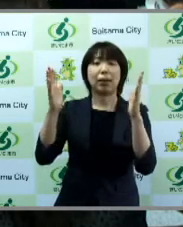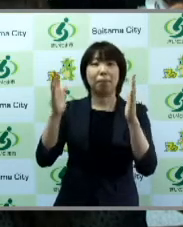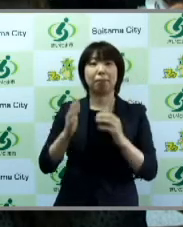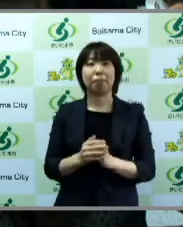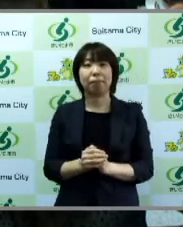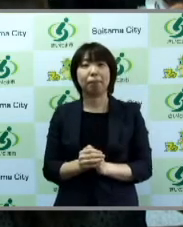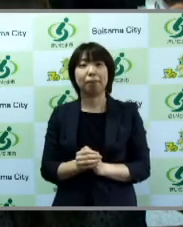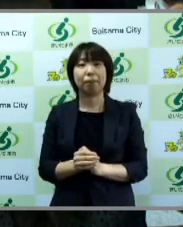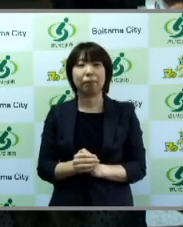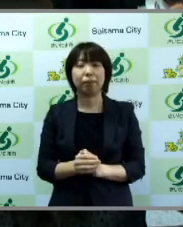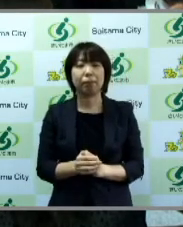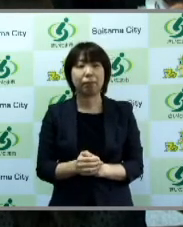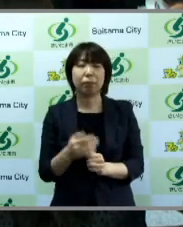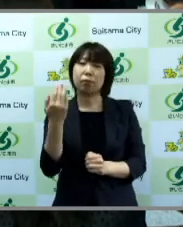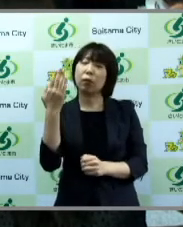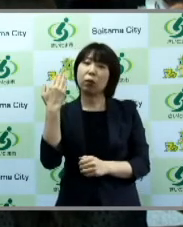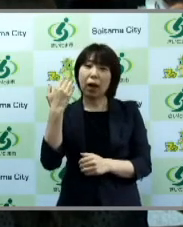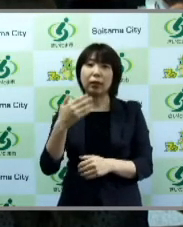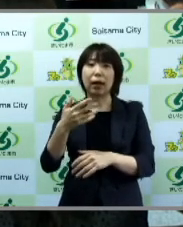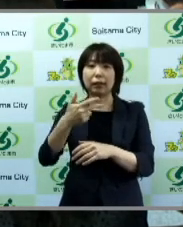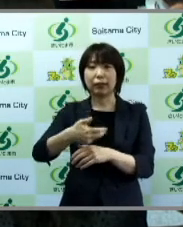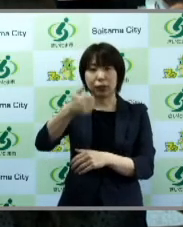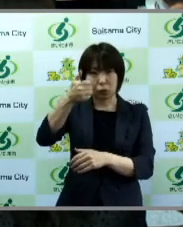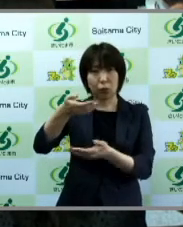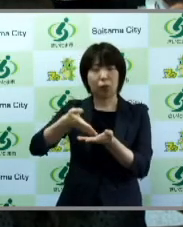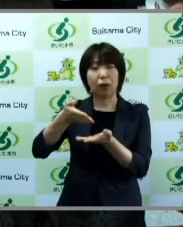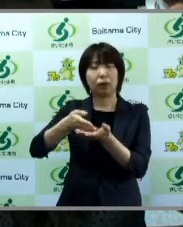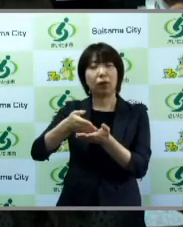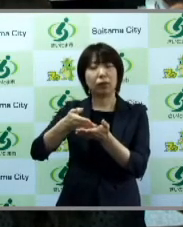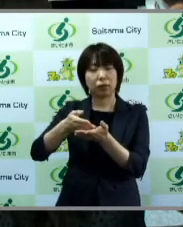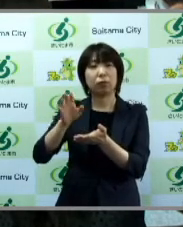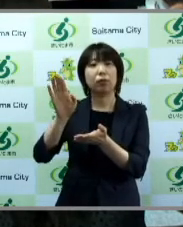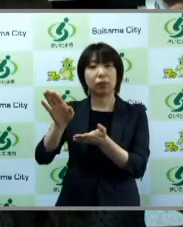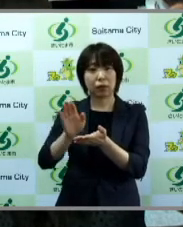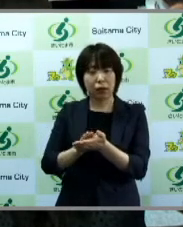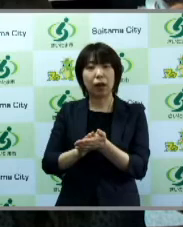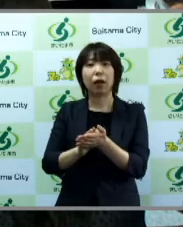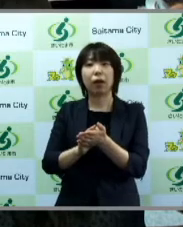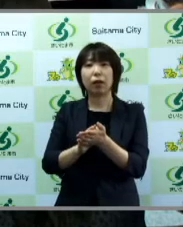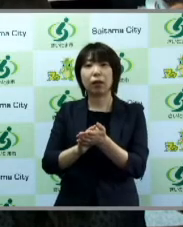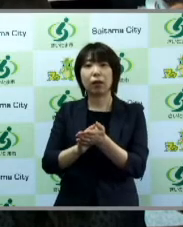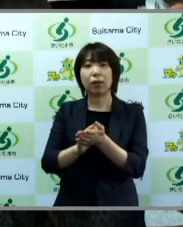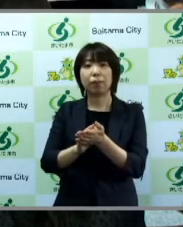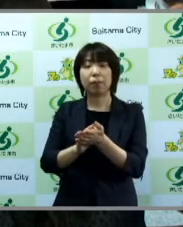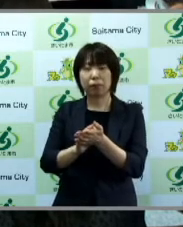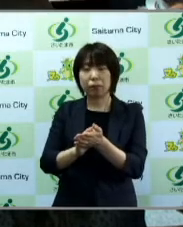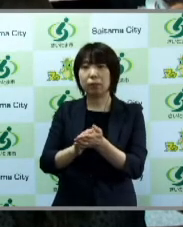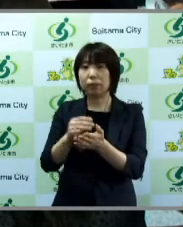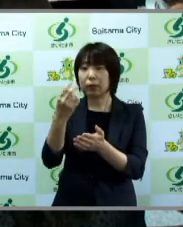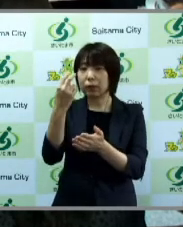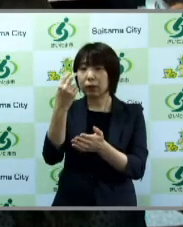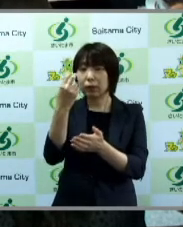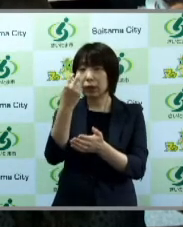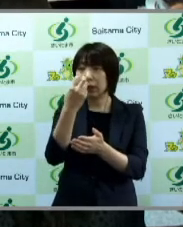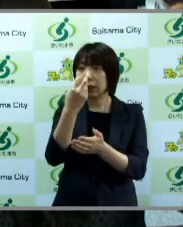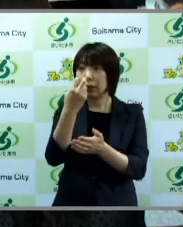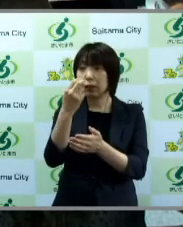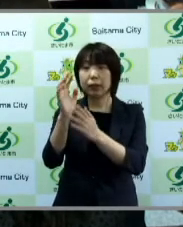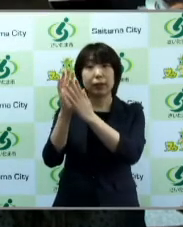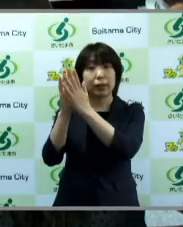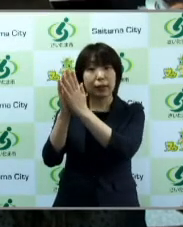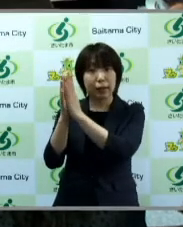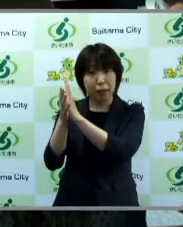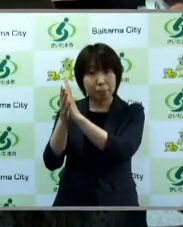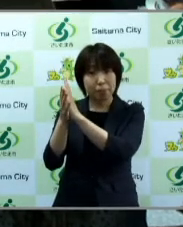先日の市長の発言で検体採取なんかでその県の要員をもらうという話だったと思うんですけど、 県からですね、あの医